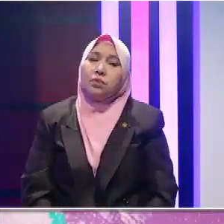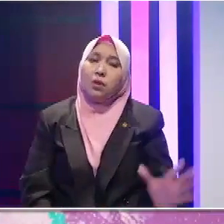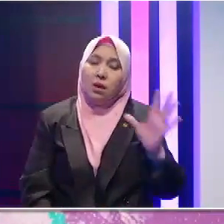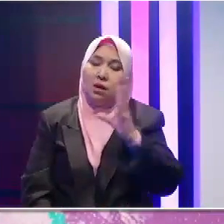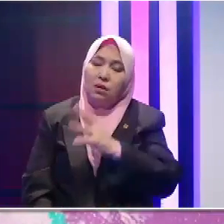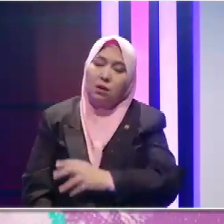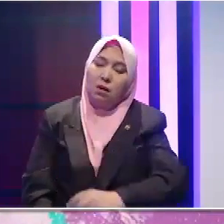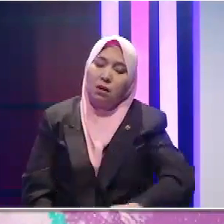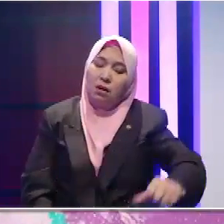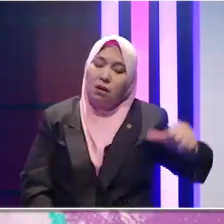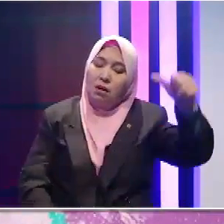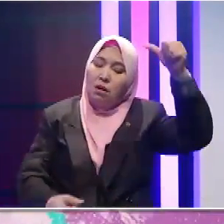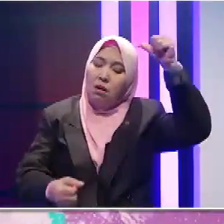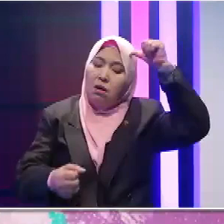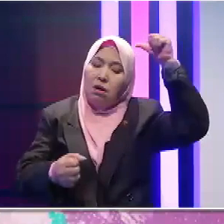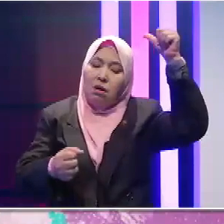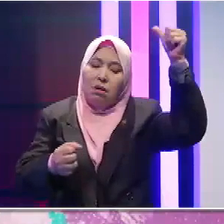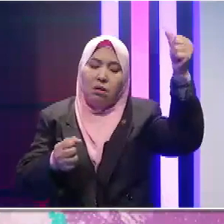ومن